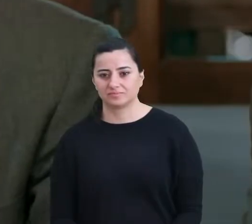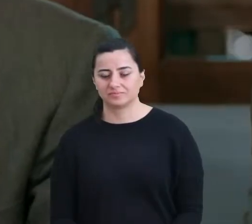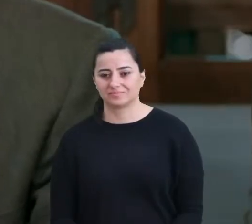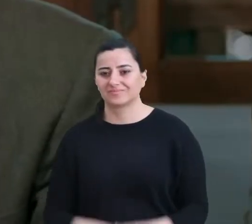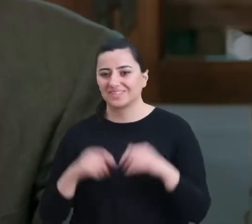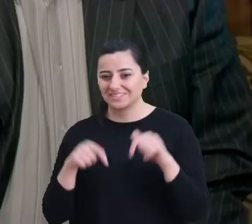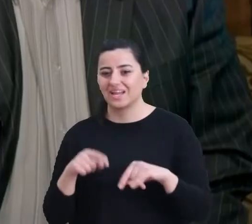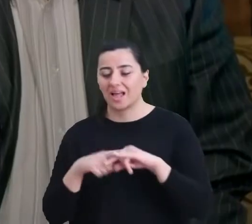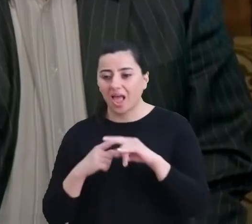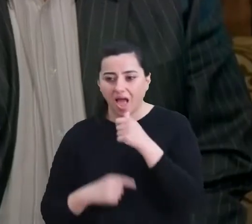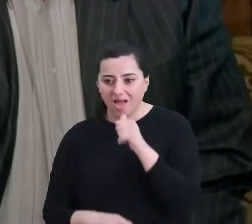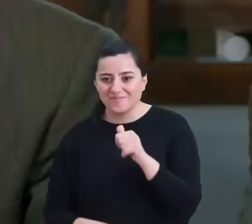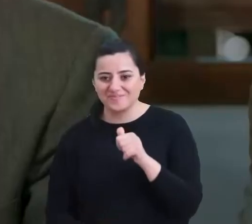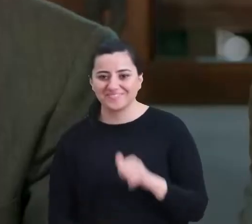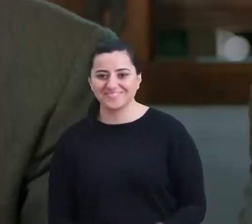Şimdi Halil abi,